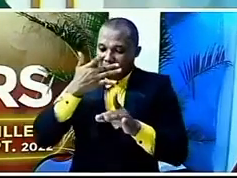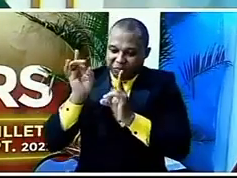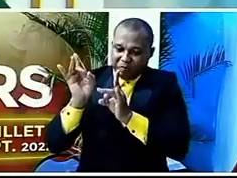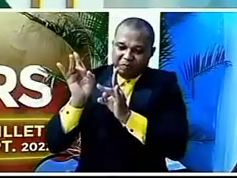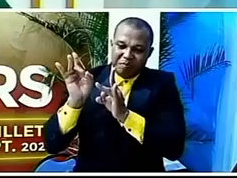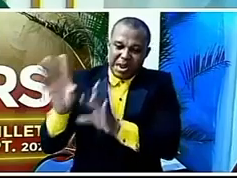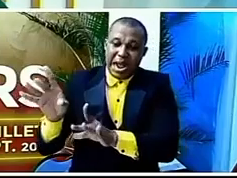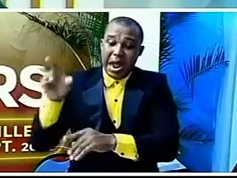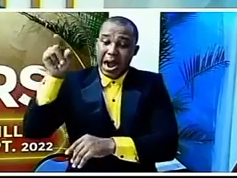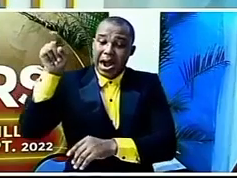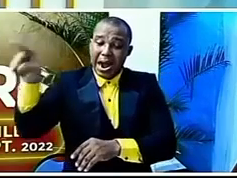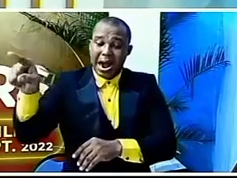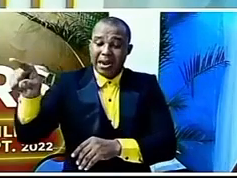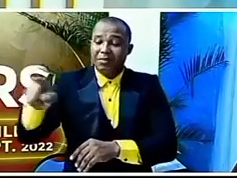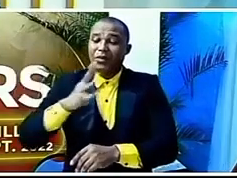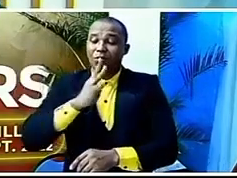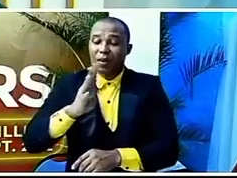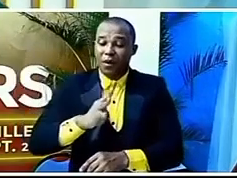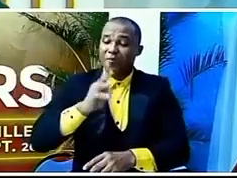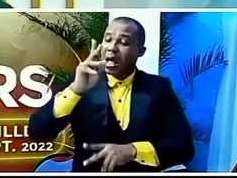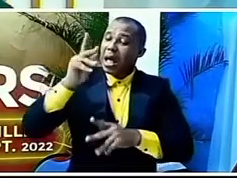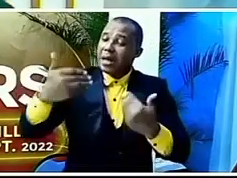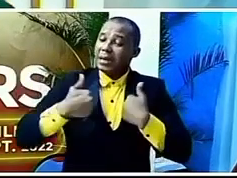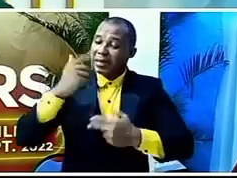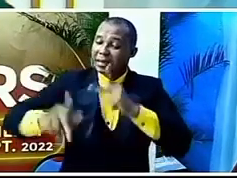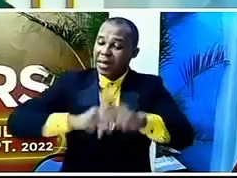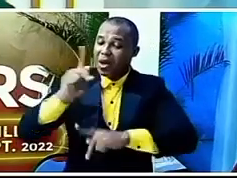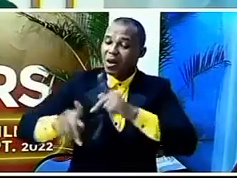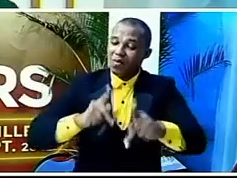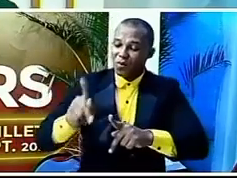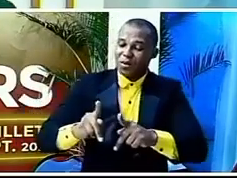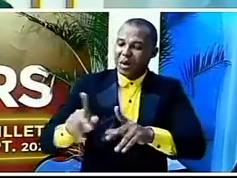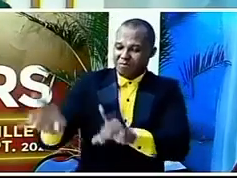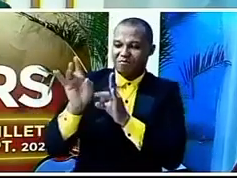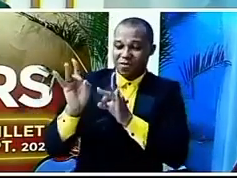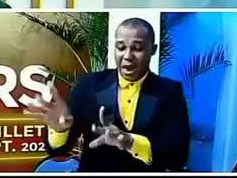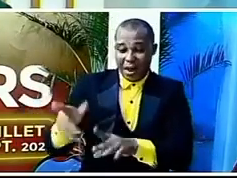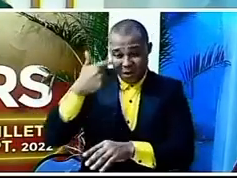pale. Gen moun kap rayi ou parce que ou di la vérité.